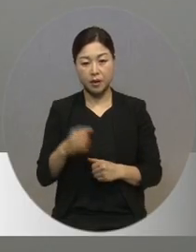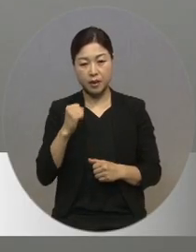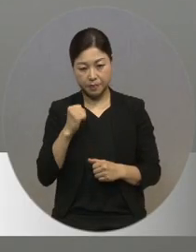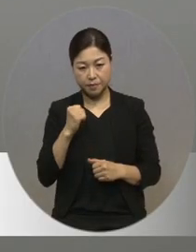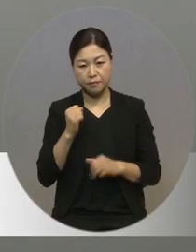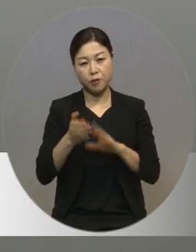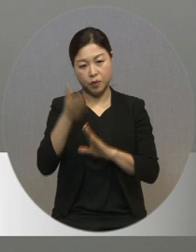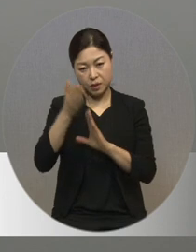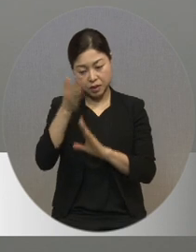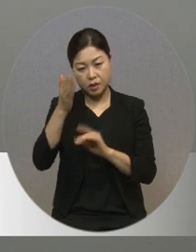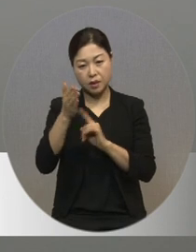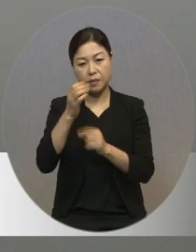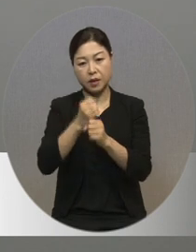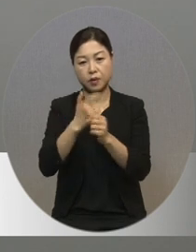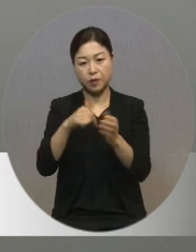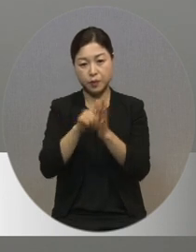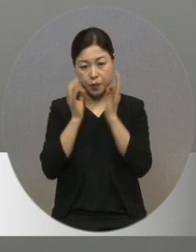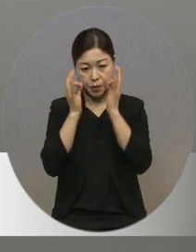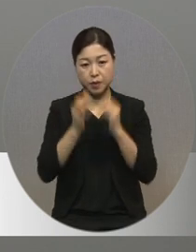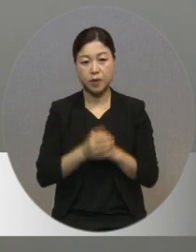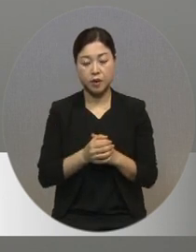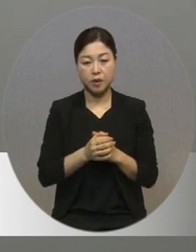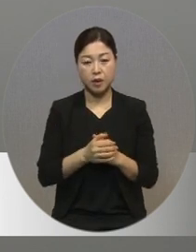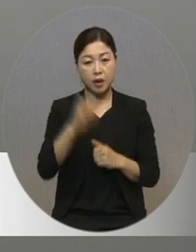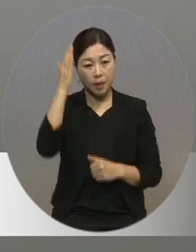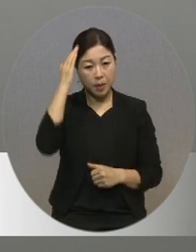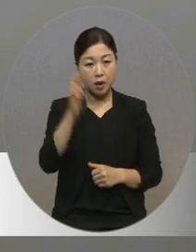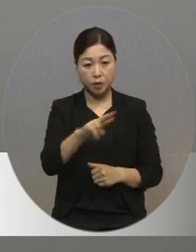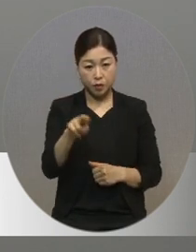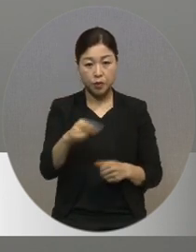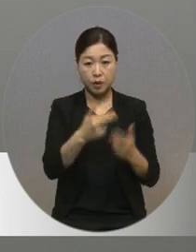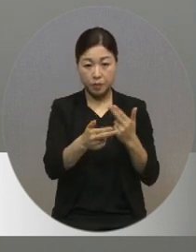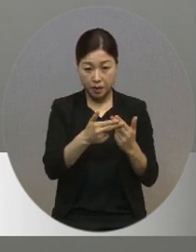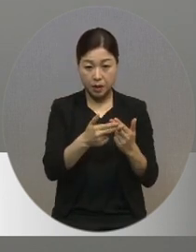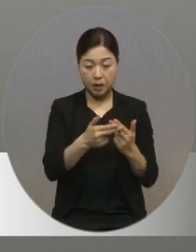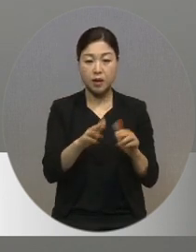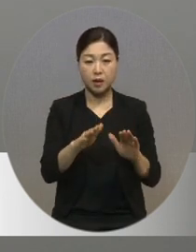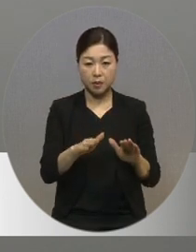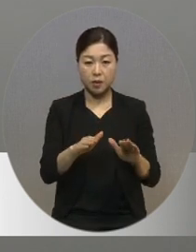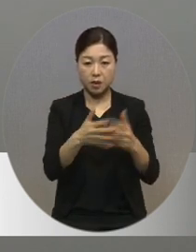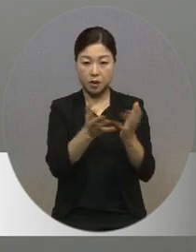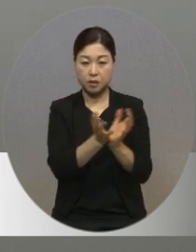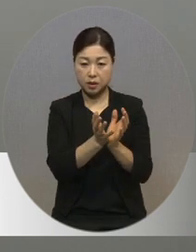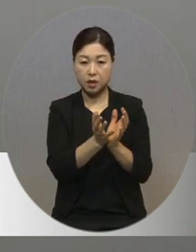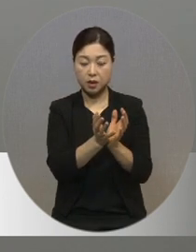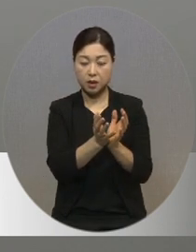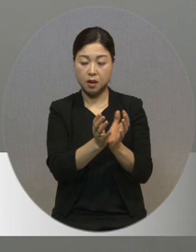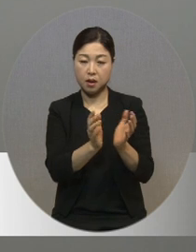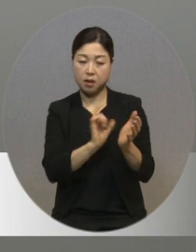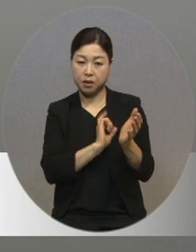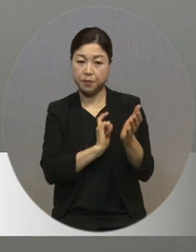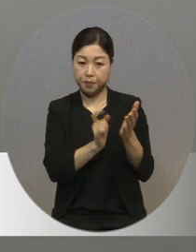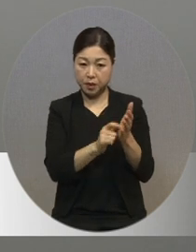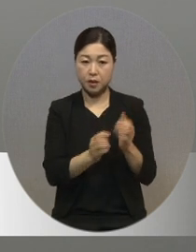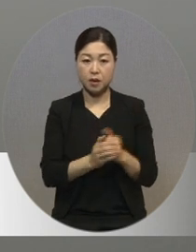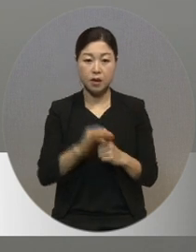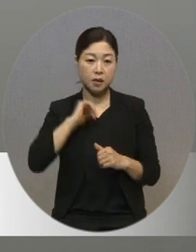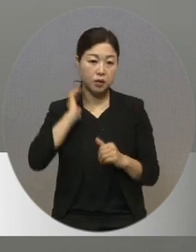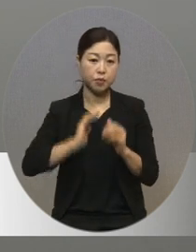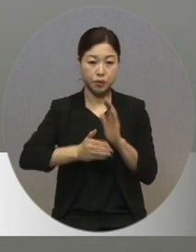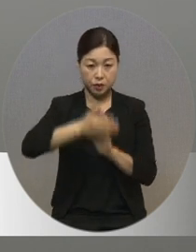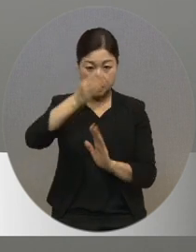다하겠습니다. 우리 바둑협회가 새롭게 가맹단체로 들어오게 되는 것 같더라고요. 우리 의정부시는